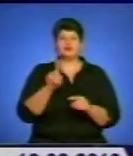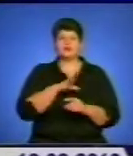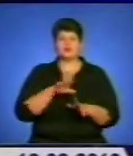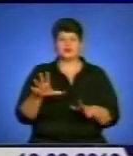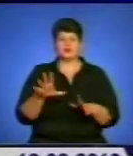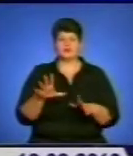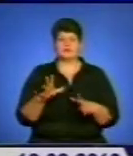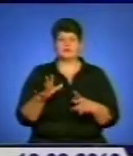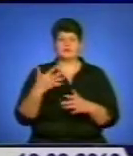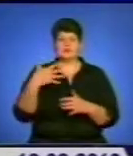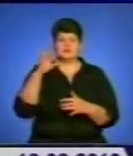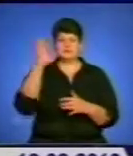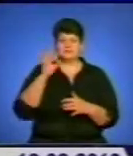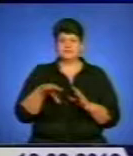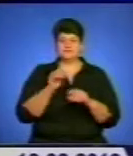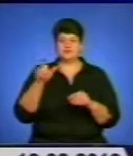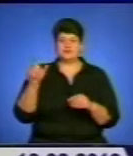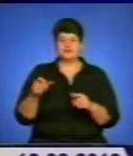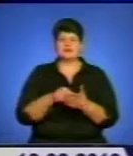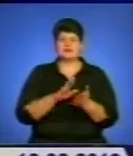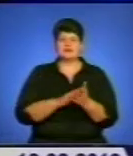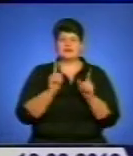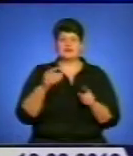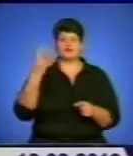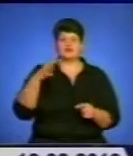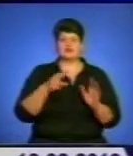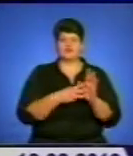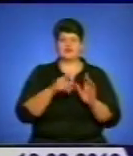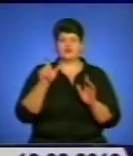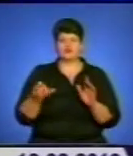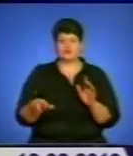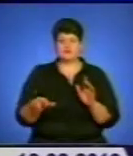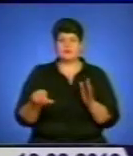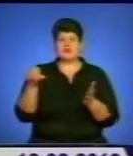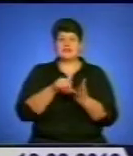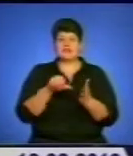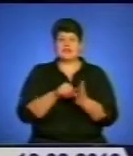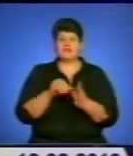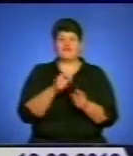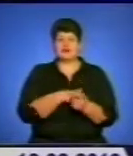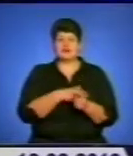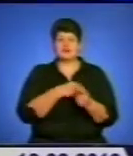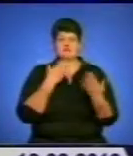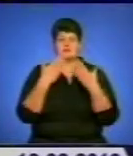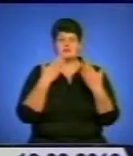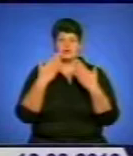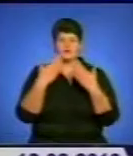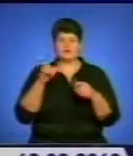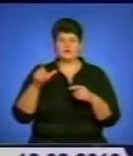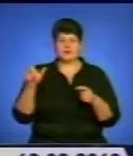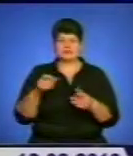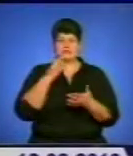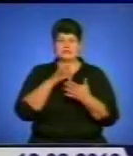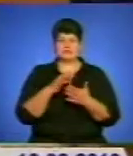кворуму. Зареєструвалося 48 депутатів. Представники фракцій поспілкувалися з громадськістю та обґрунтували свої